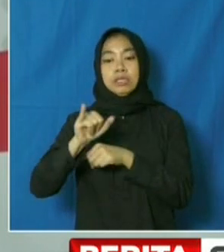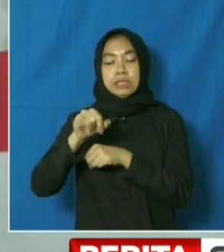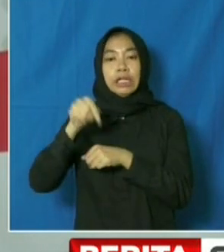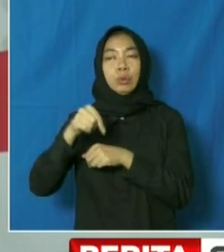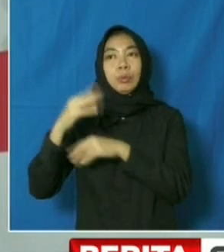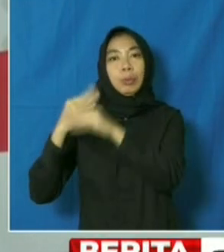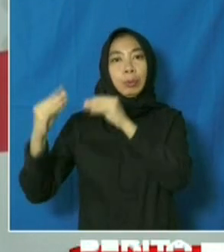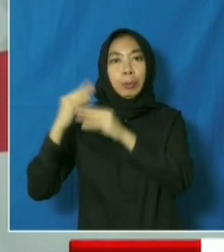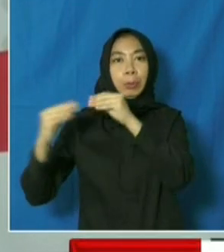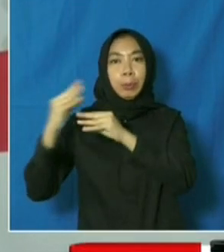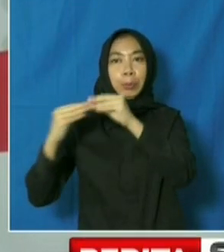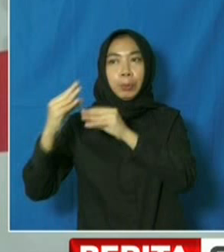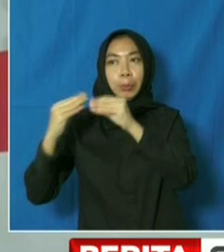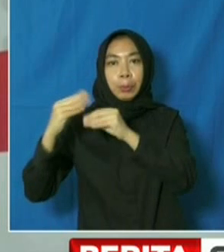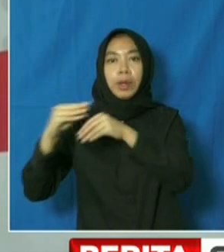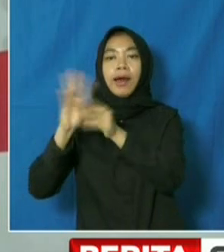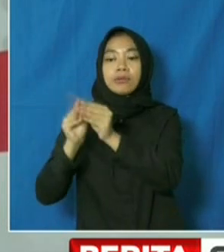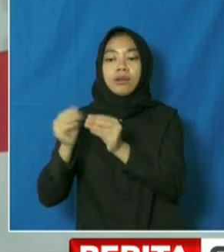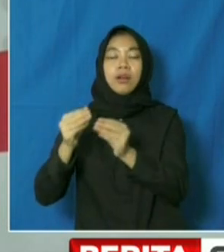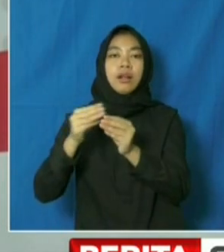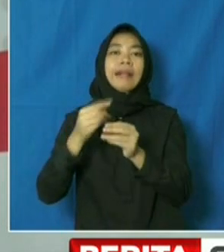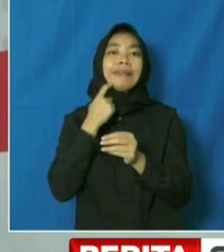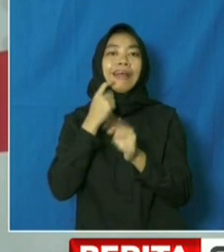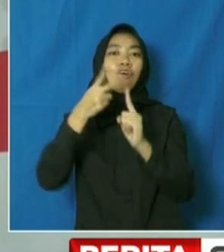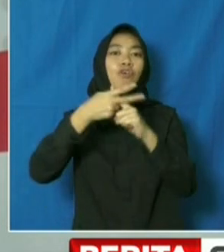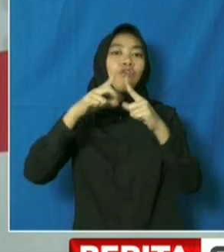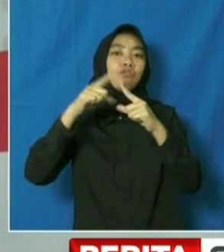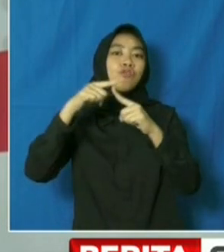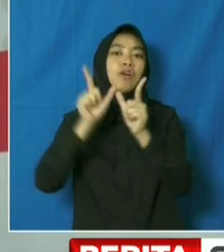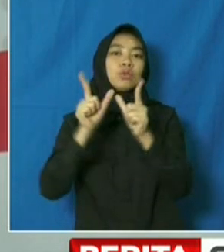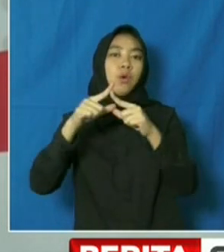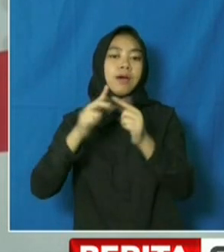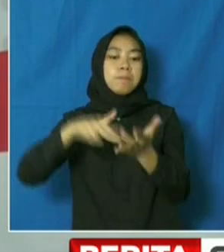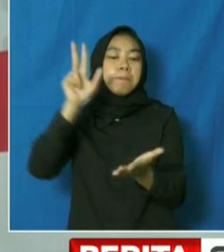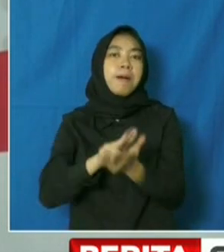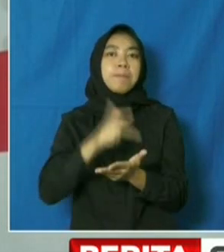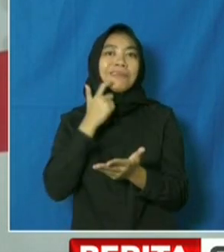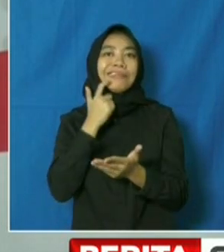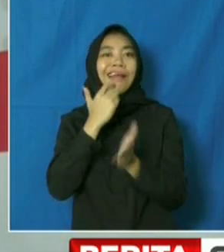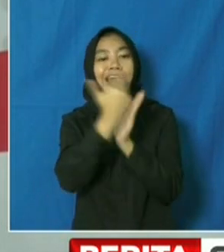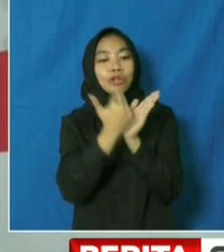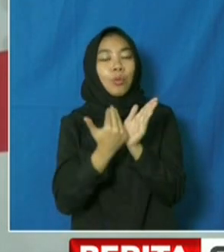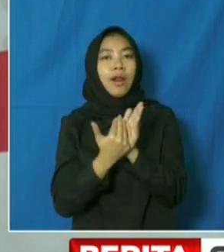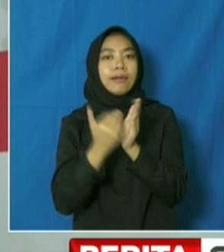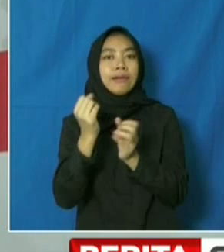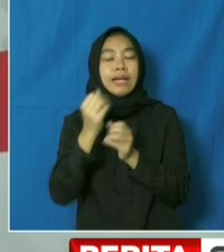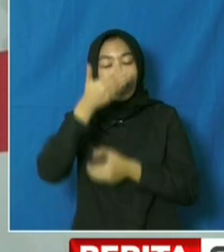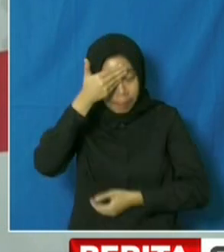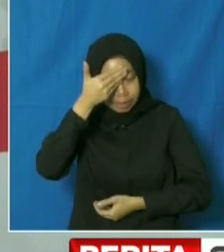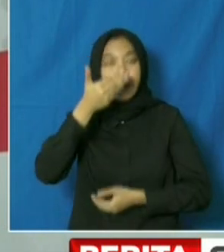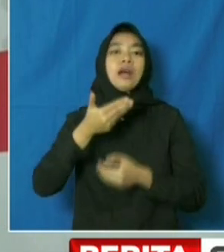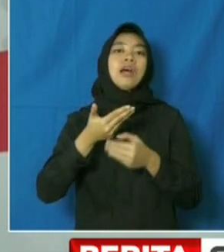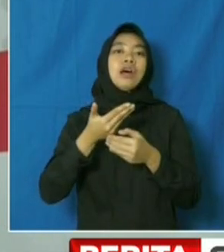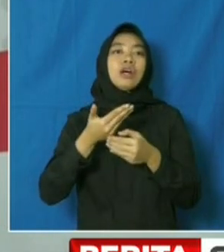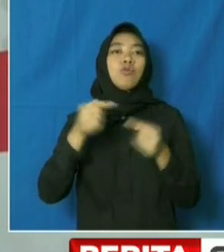menerbitkan fatwa seputar penyelenggaraan ibadah saat situasi terjadi wabah covert 19